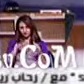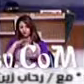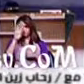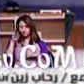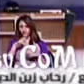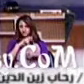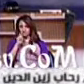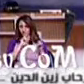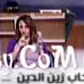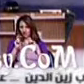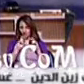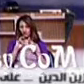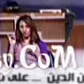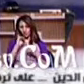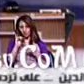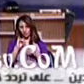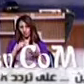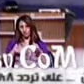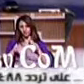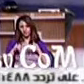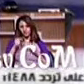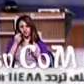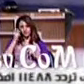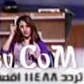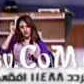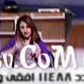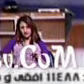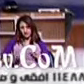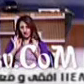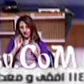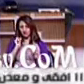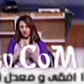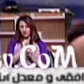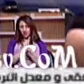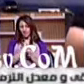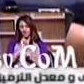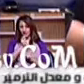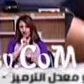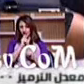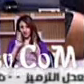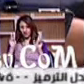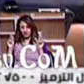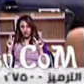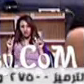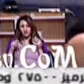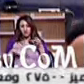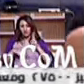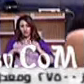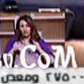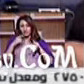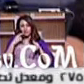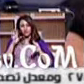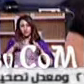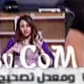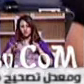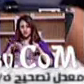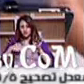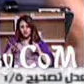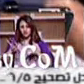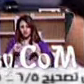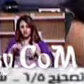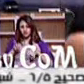ان انا وايمان رسالتنا رساله واحده لكل انسان في مصر بيعمل في مهنه الاعلام النبيله وبيعمل بالسياسه او العمل العام